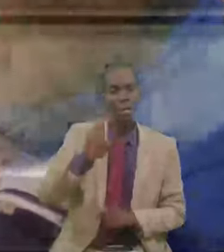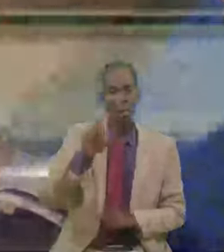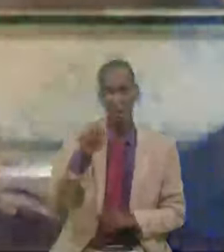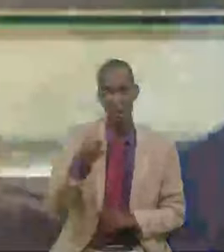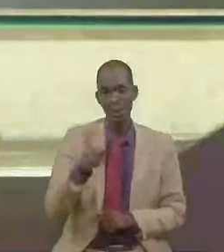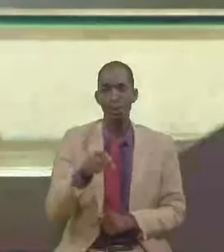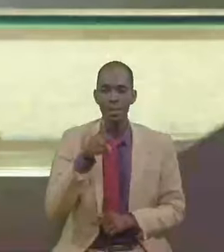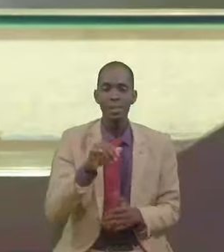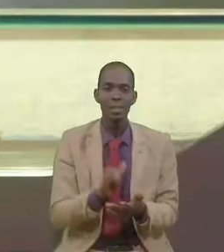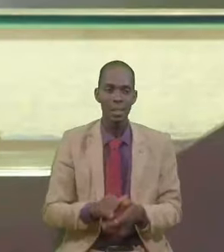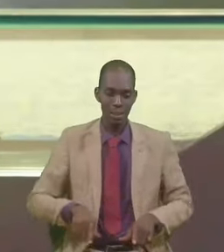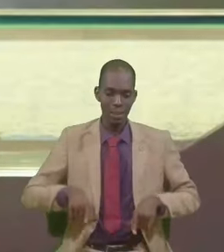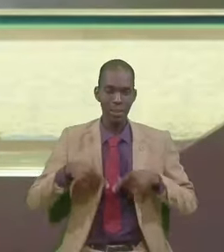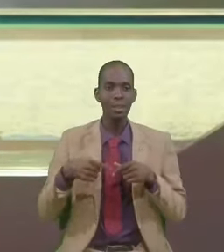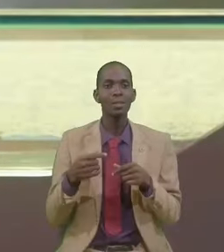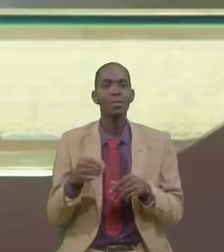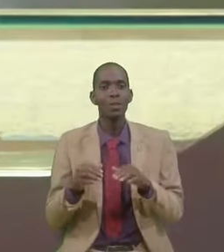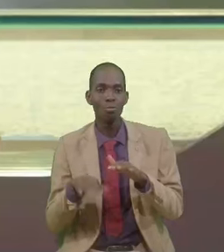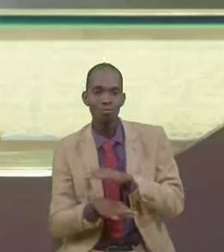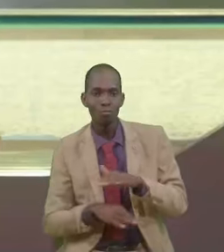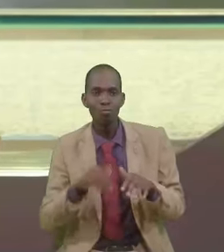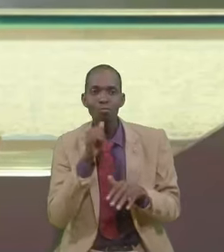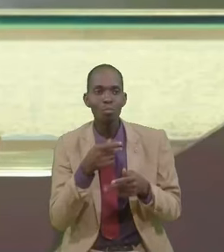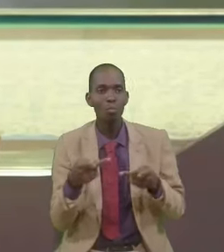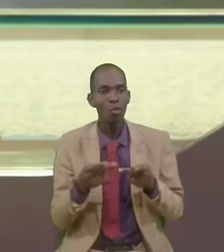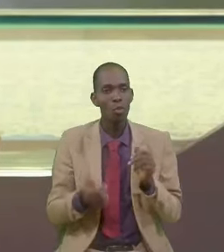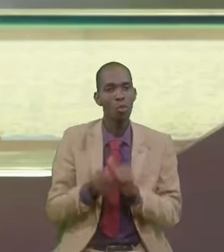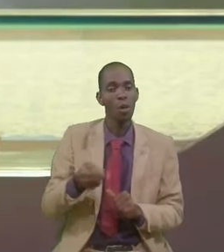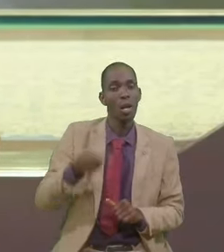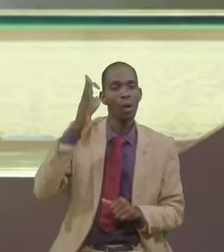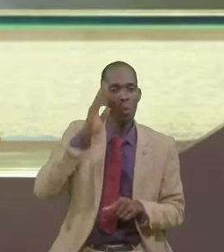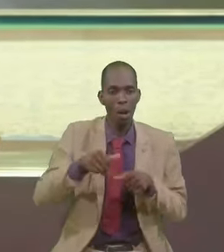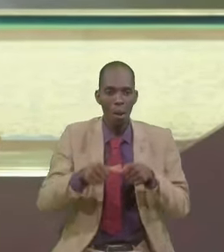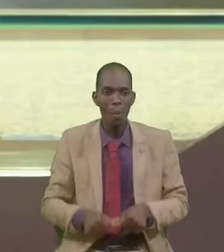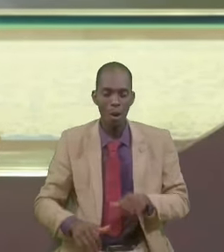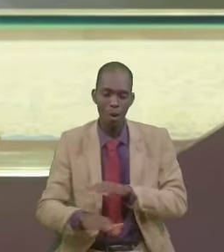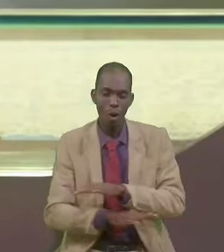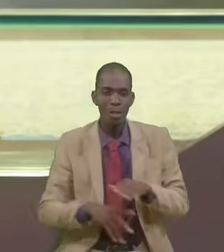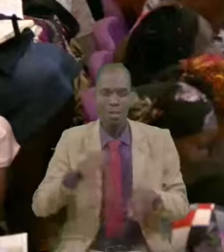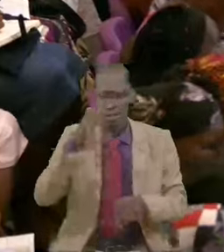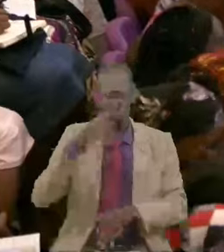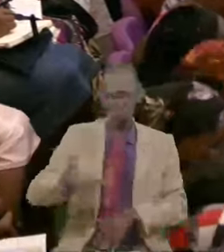celui qui demeure sous l'abri du Très-Haut, est-ce que la personne est là,